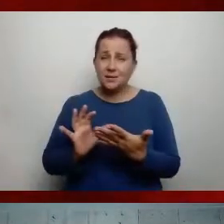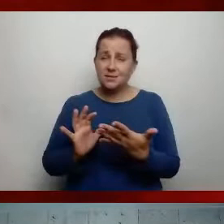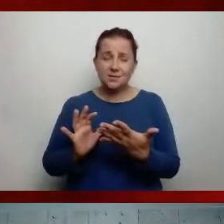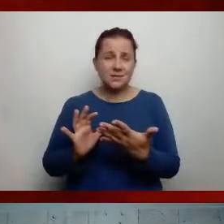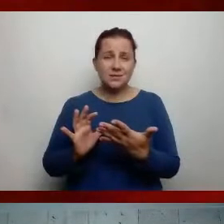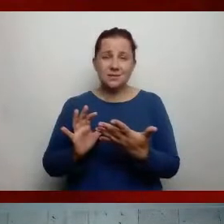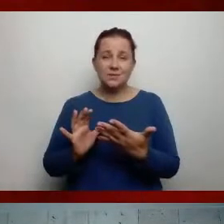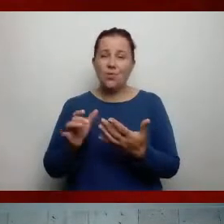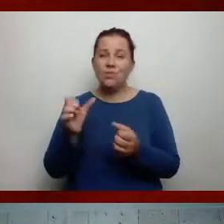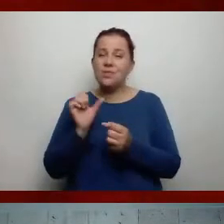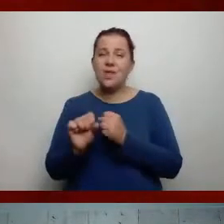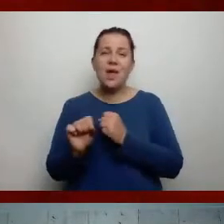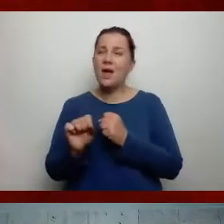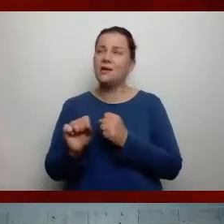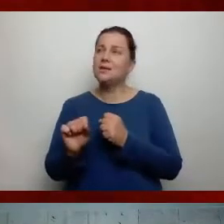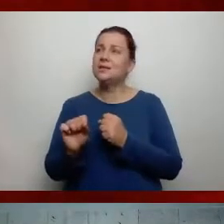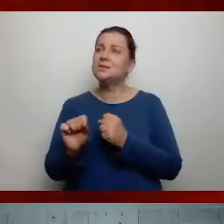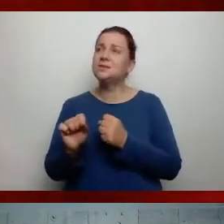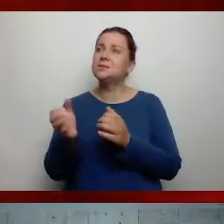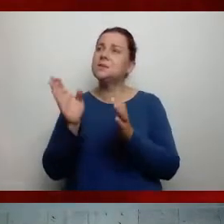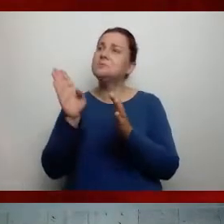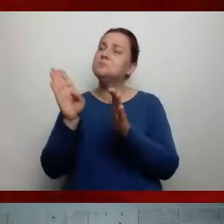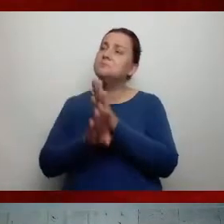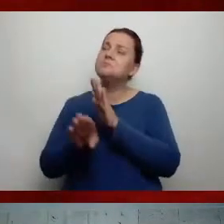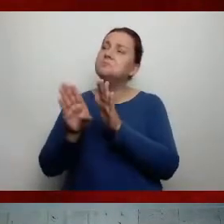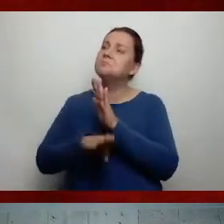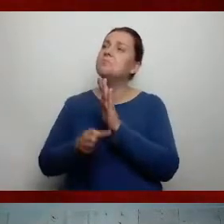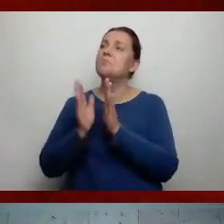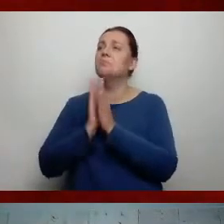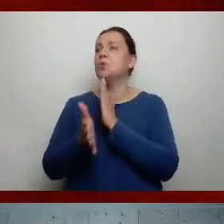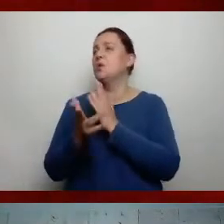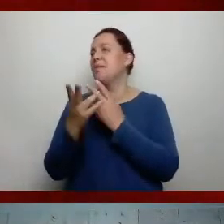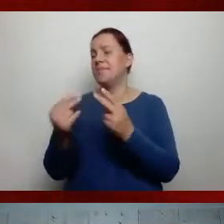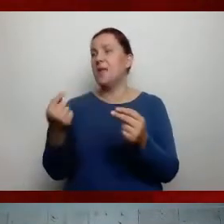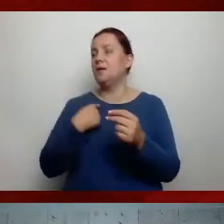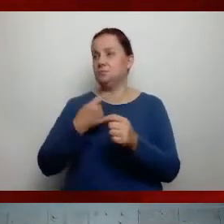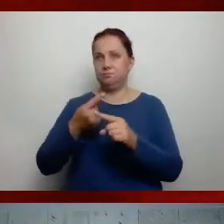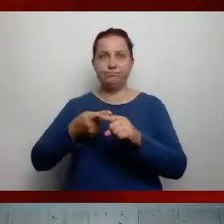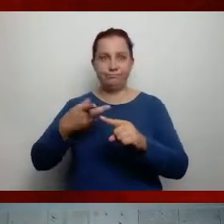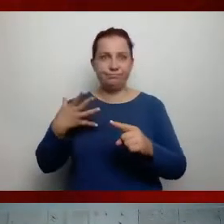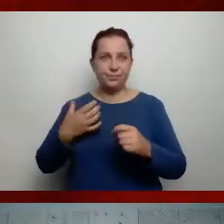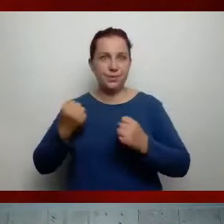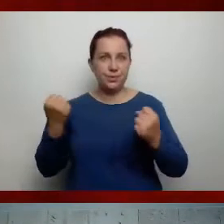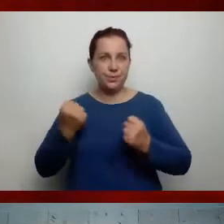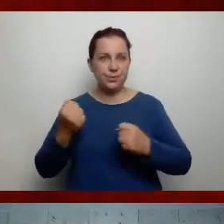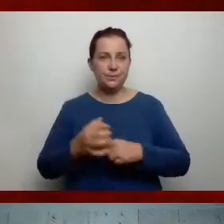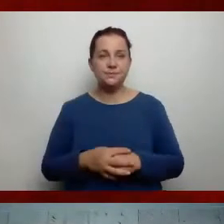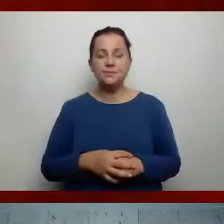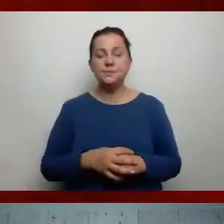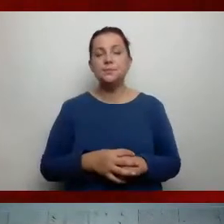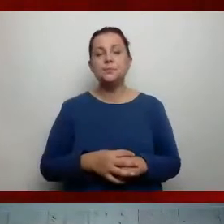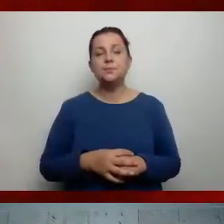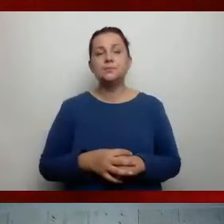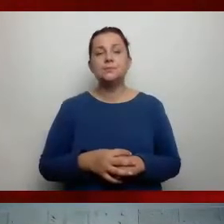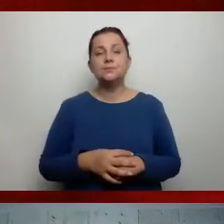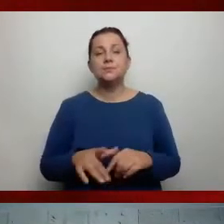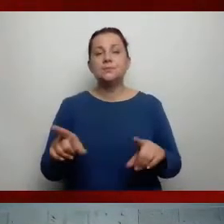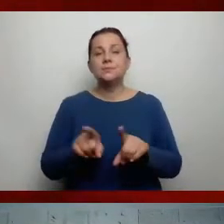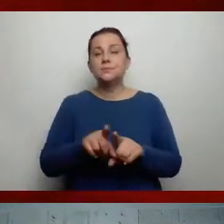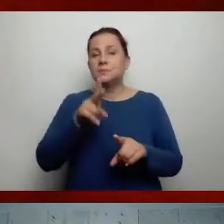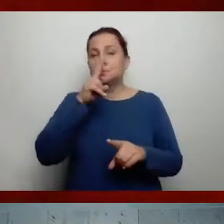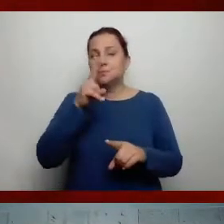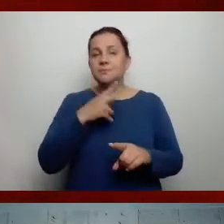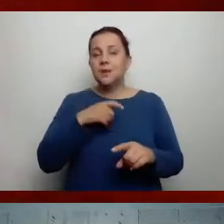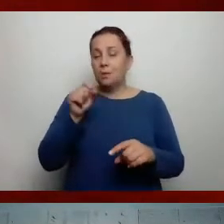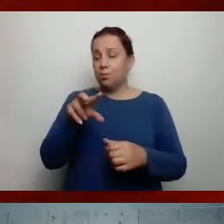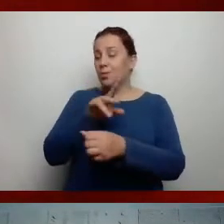nie jest taki uładzony, on jest taki z pazurem. No i tutaj też właśnie wychodzi ta inspiracja